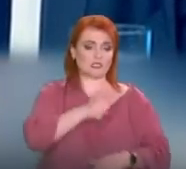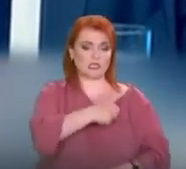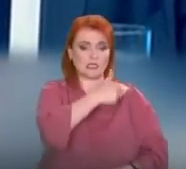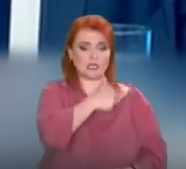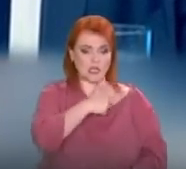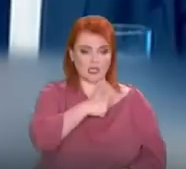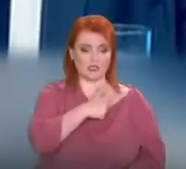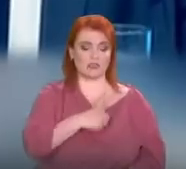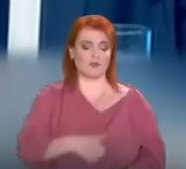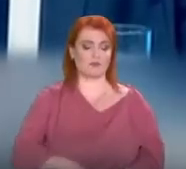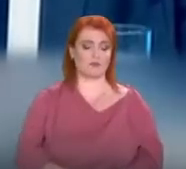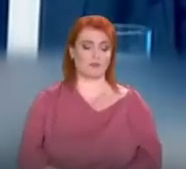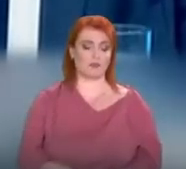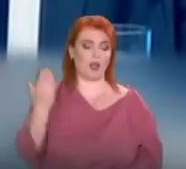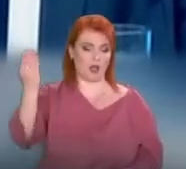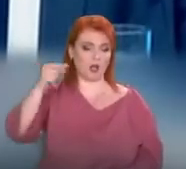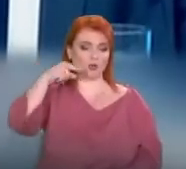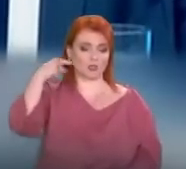acestei țări.